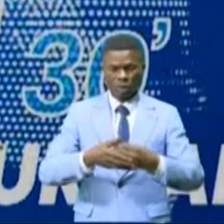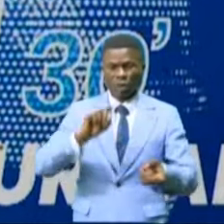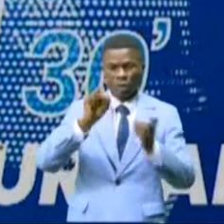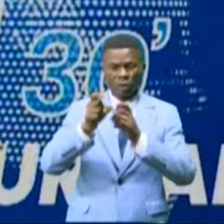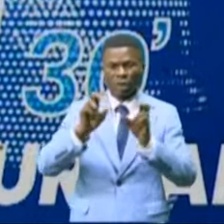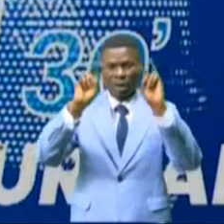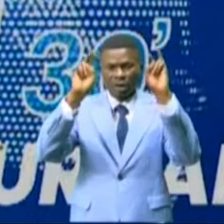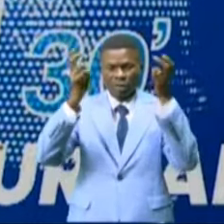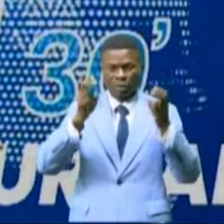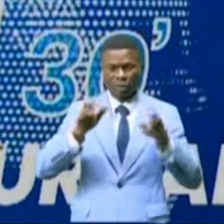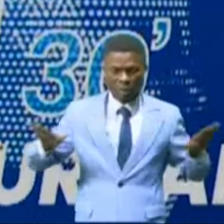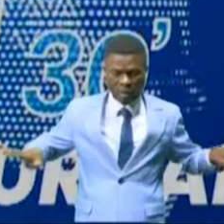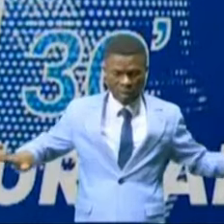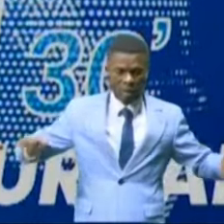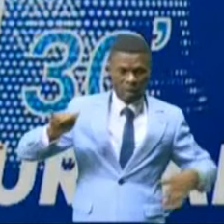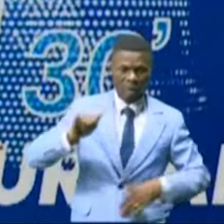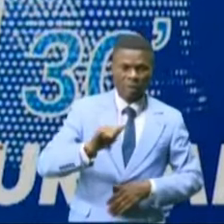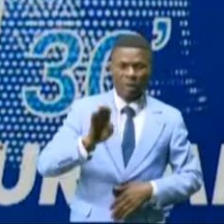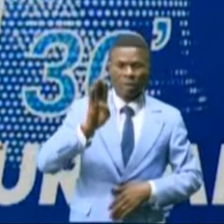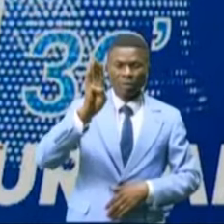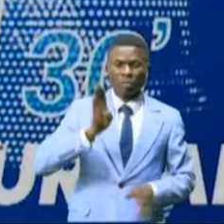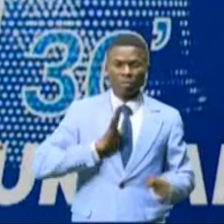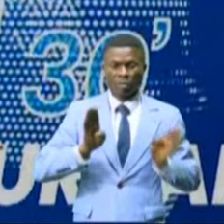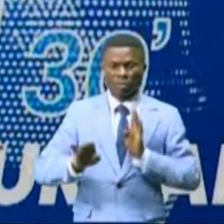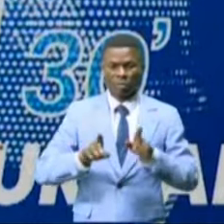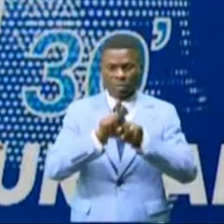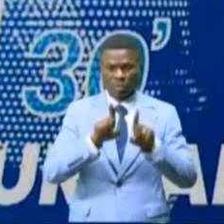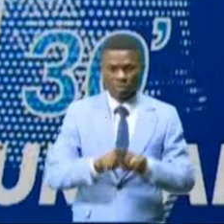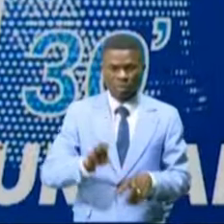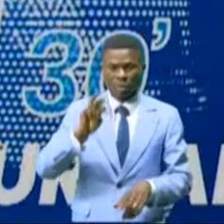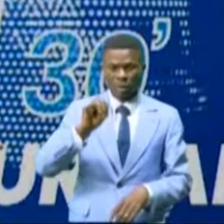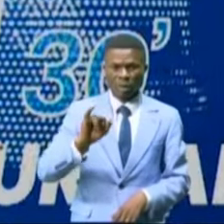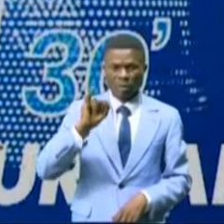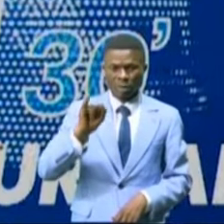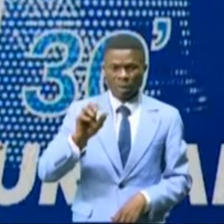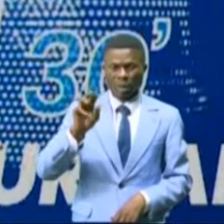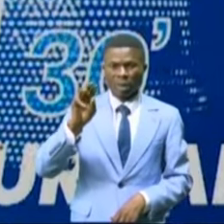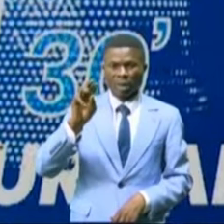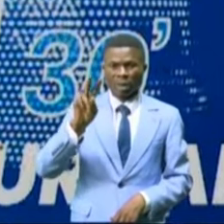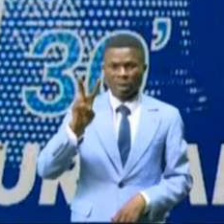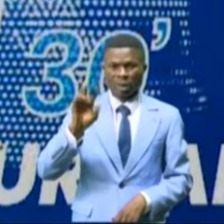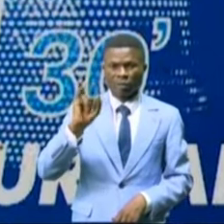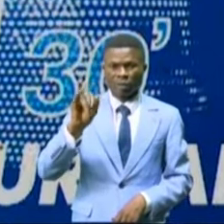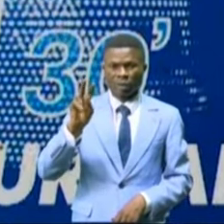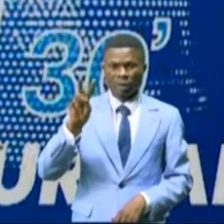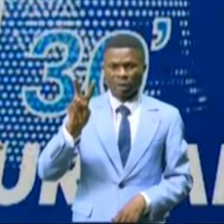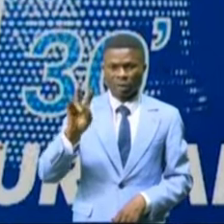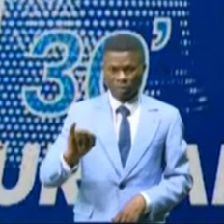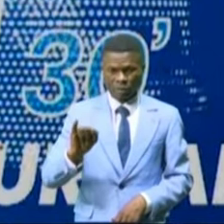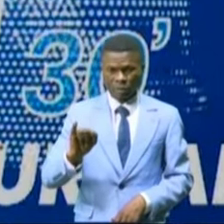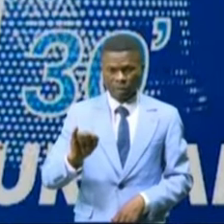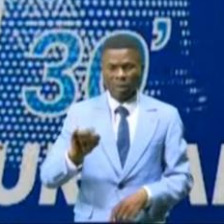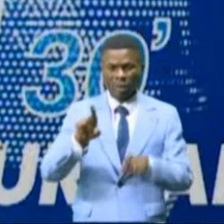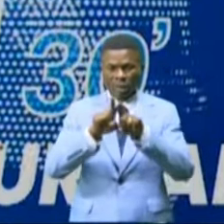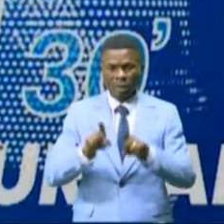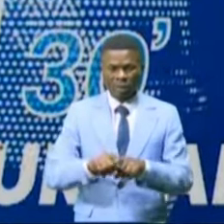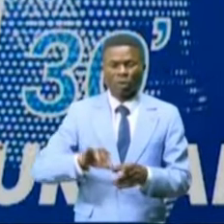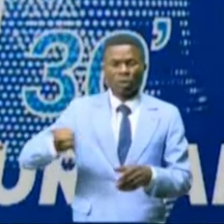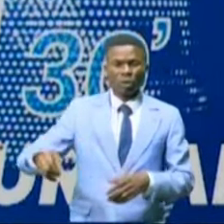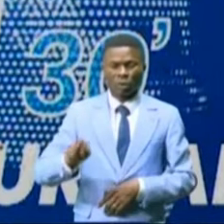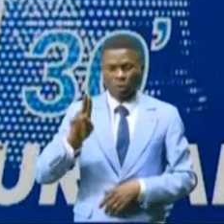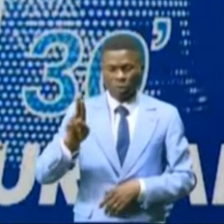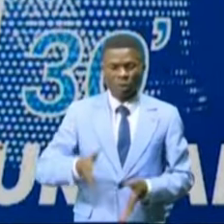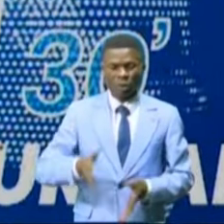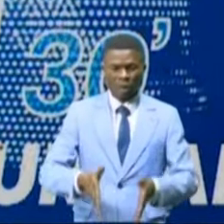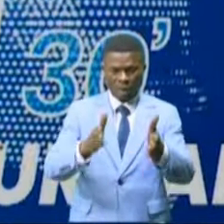modernisation de l'aérogare de Beni Mavivi ainsi que les travaux de bétonnage de l'avenue Julien Paluku.